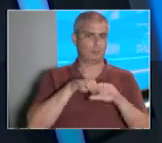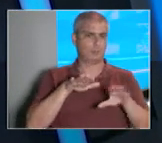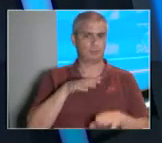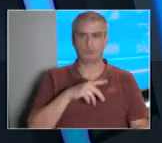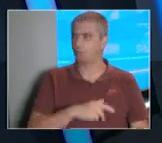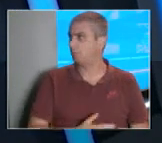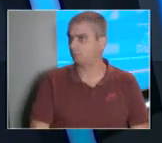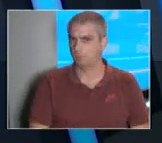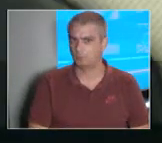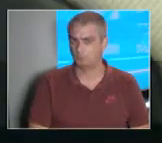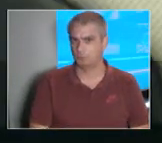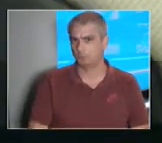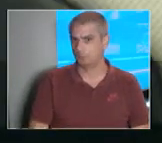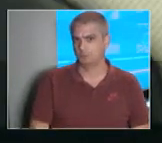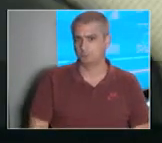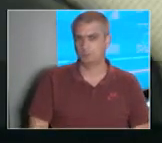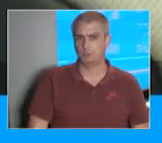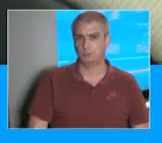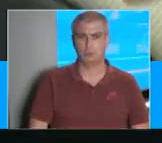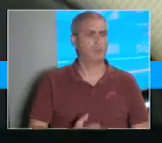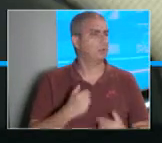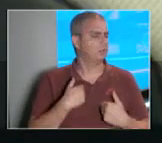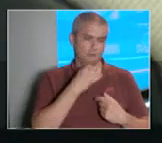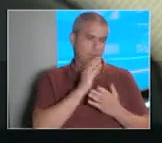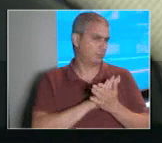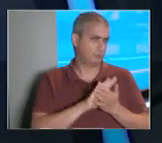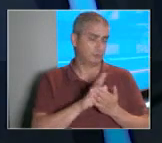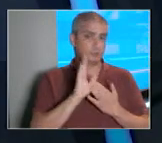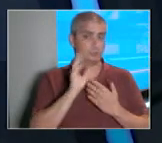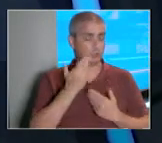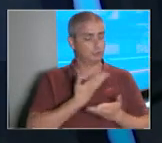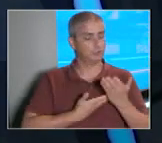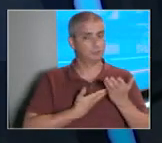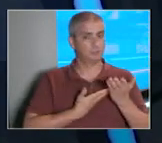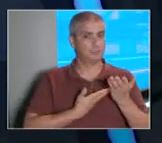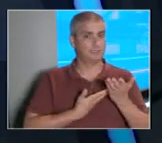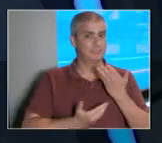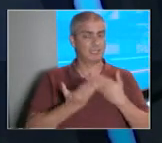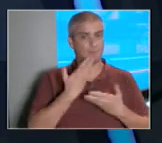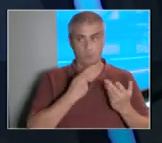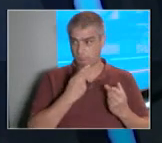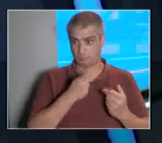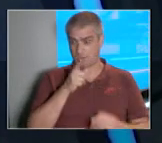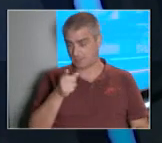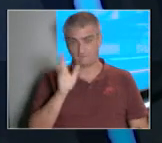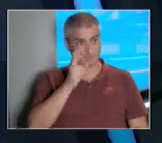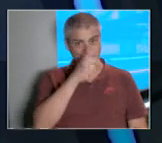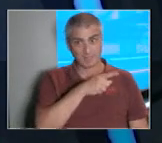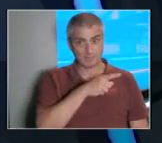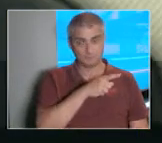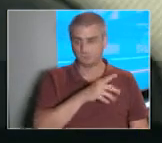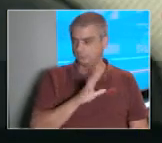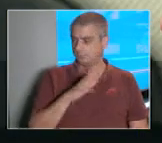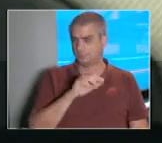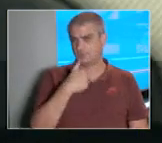אני שואל, יש... קודם כל, אני לא... שאלה נורא פשוטה, יש חימום יחסי אמיתי בינכם לבין בני גנץ? קודם